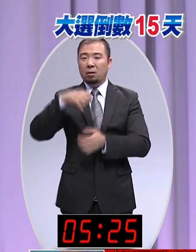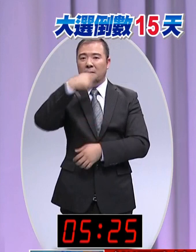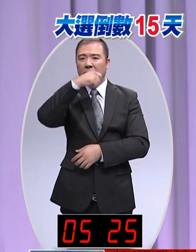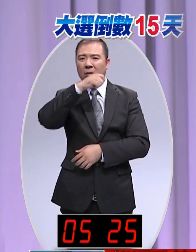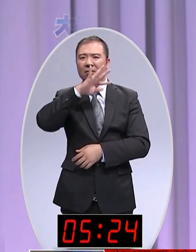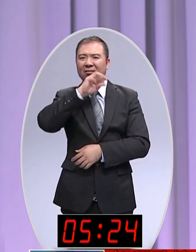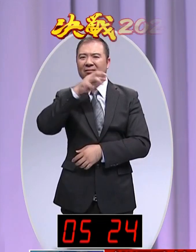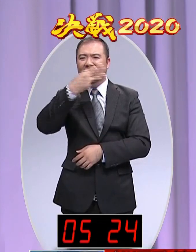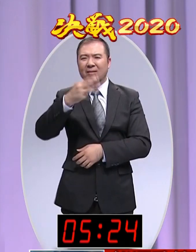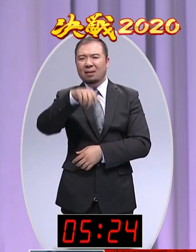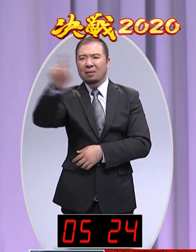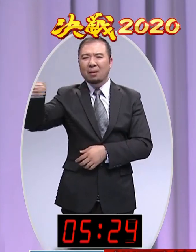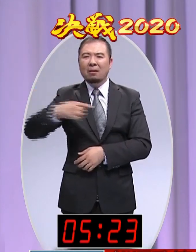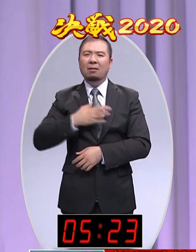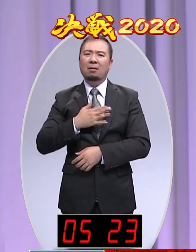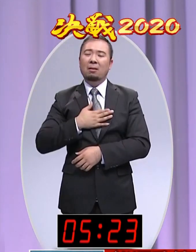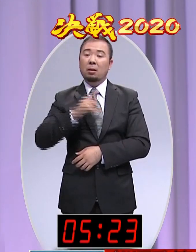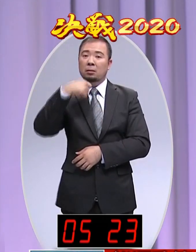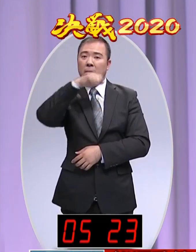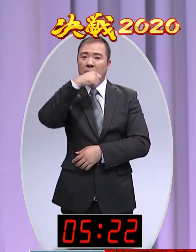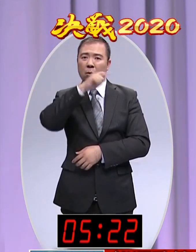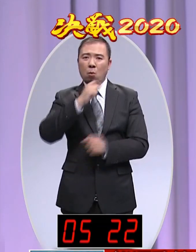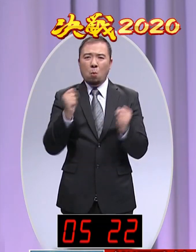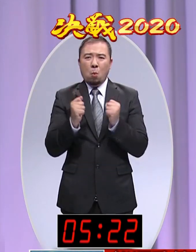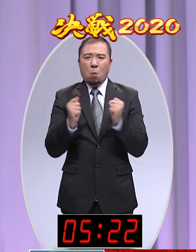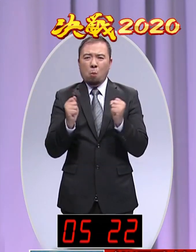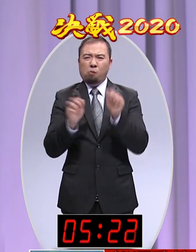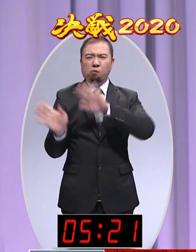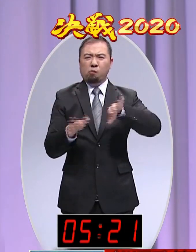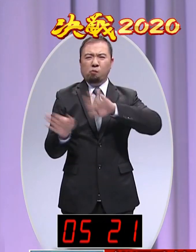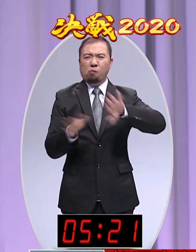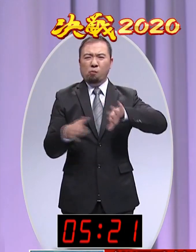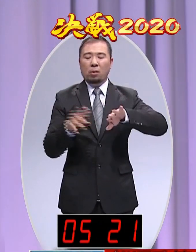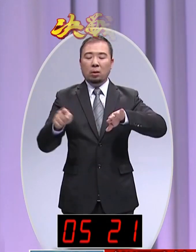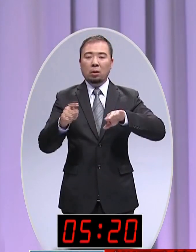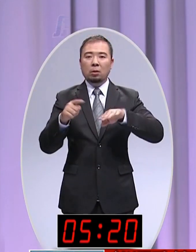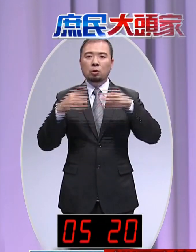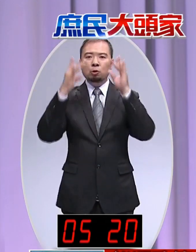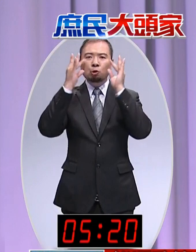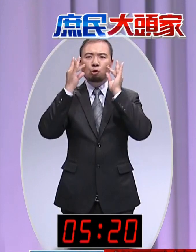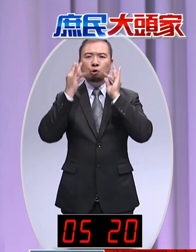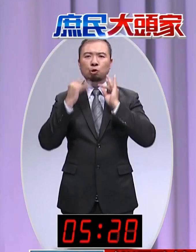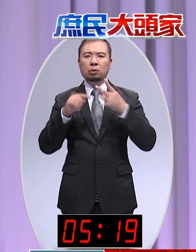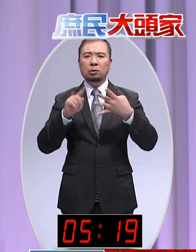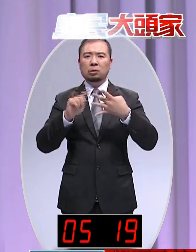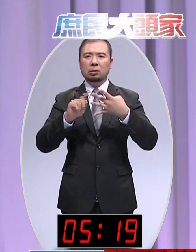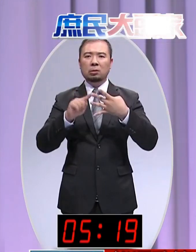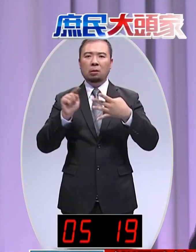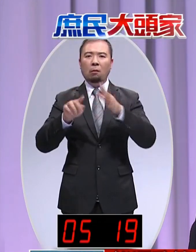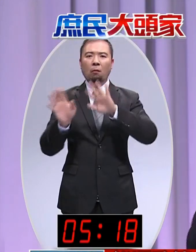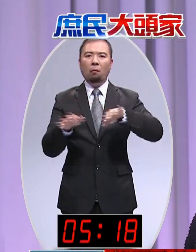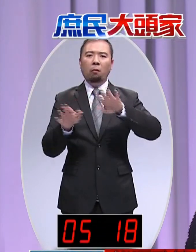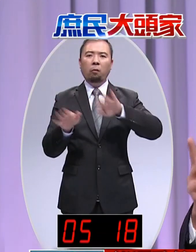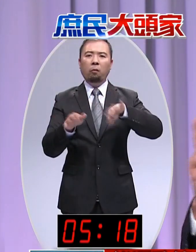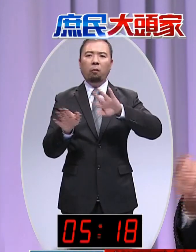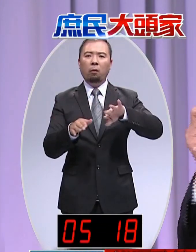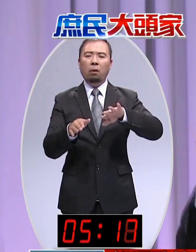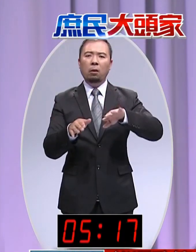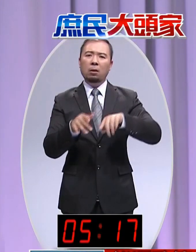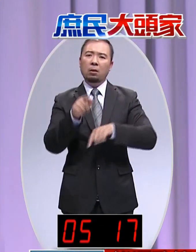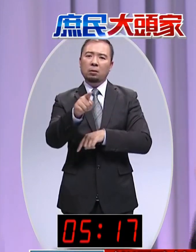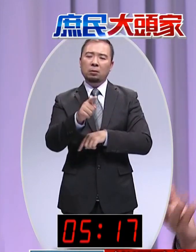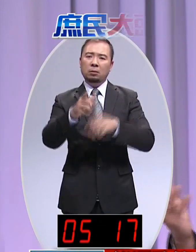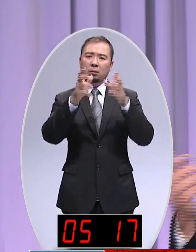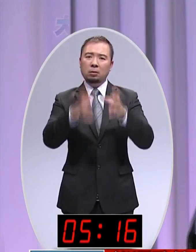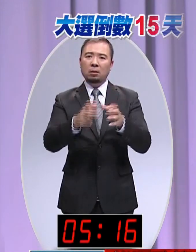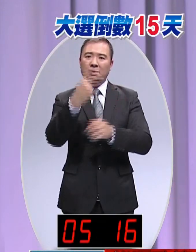天风大，夏天风小，夏天大家热得要死，要吹冷气，你弄了2兆的风力